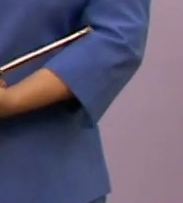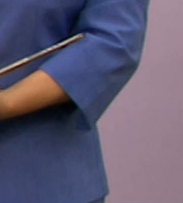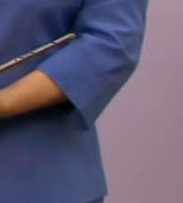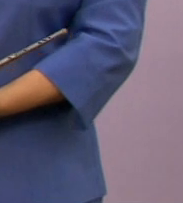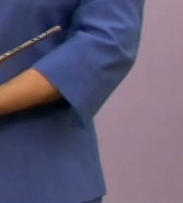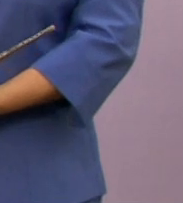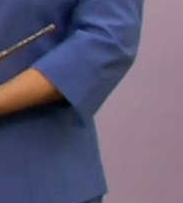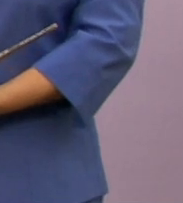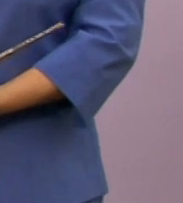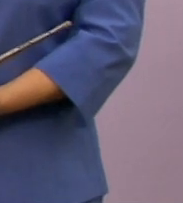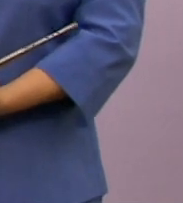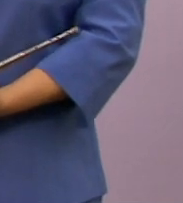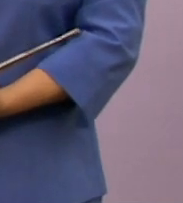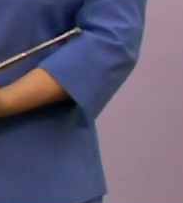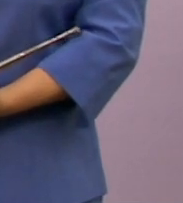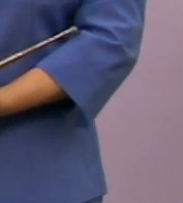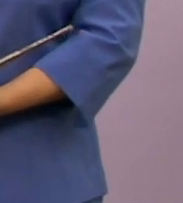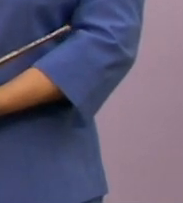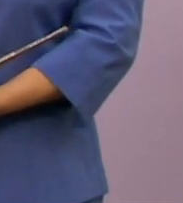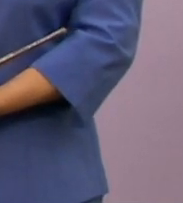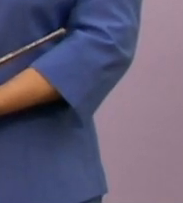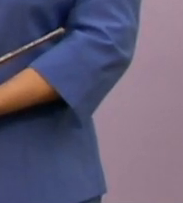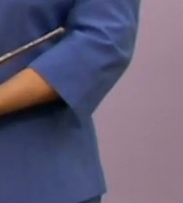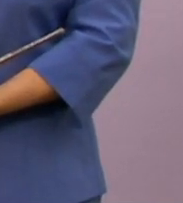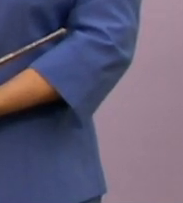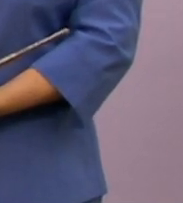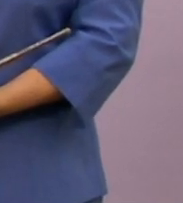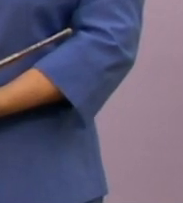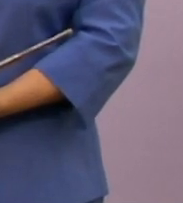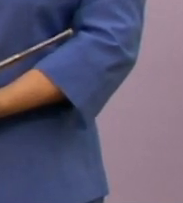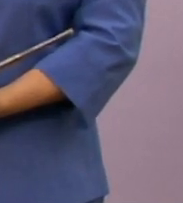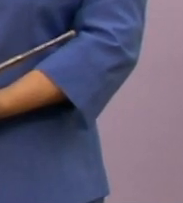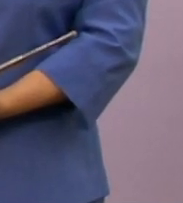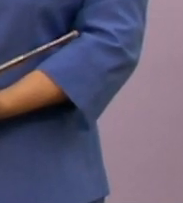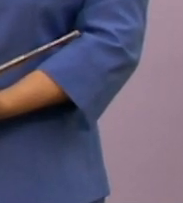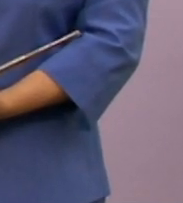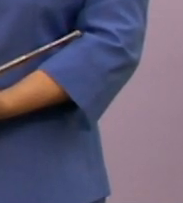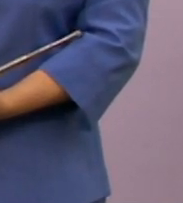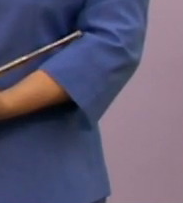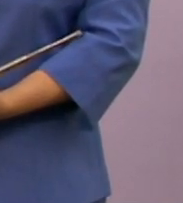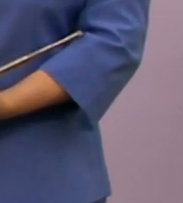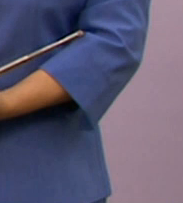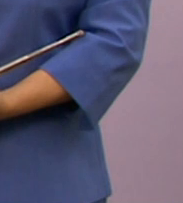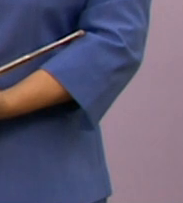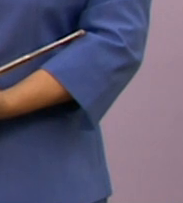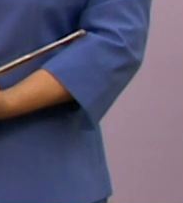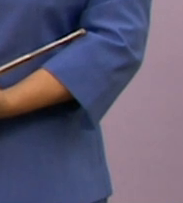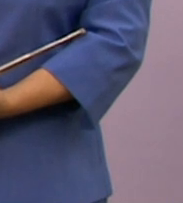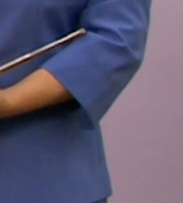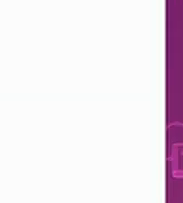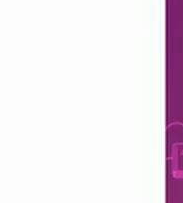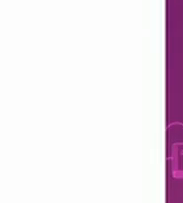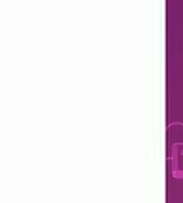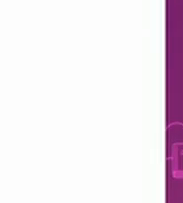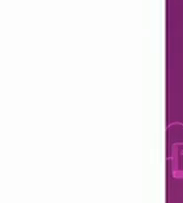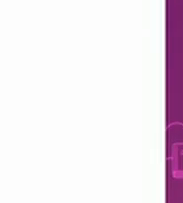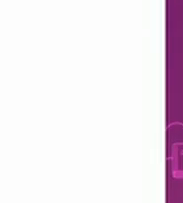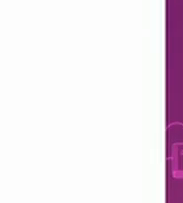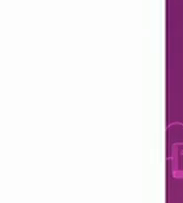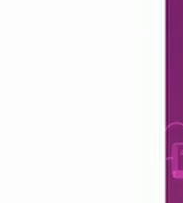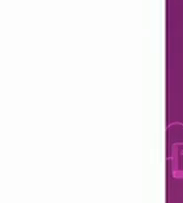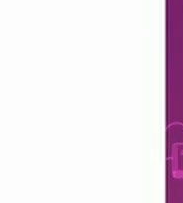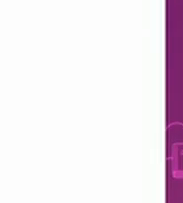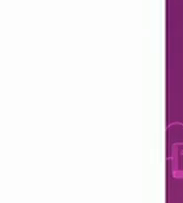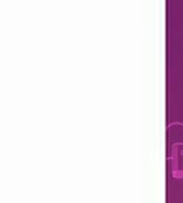Бүгінгі сабақта 5 санына көбейту және бөлу кестесін құрастыруды, есептер шығаруды үйренесіндер. Бірінші